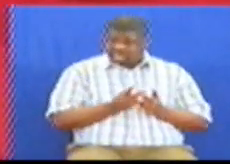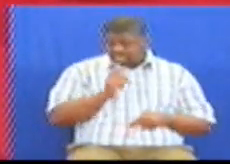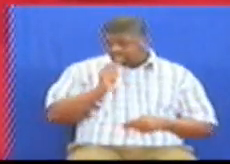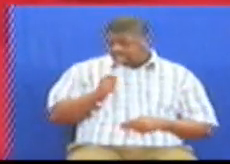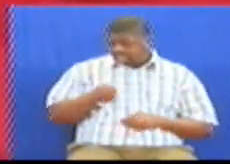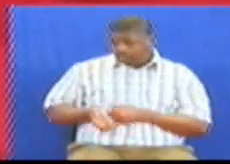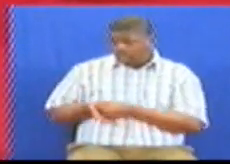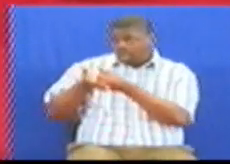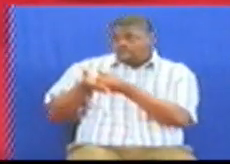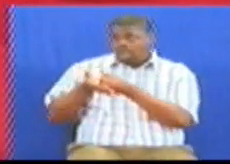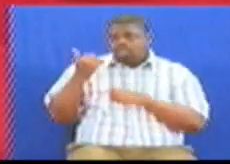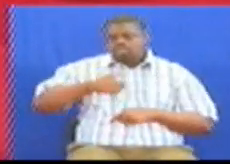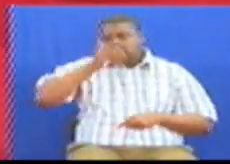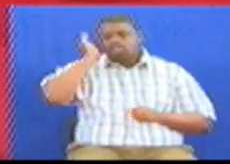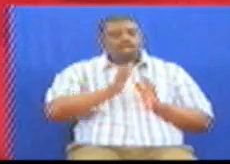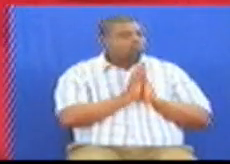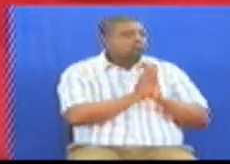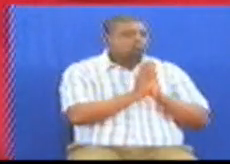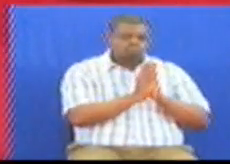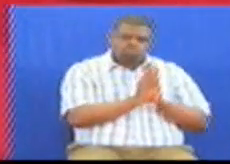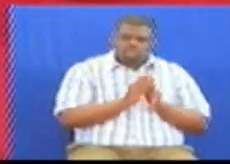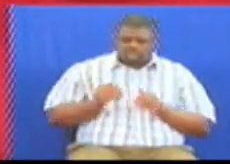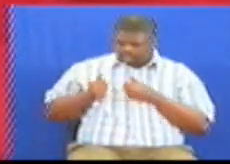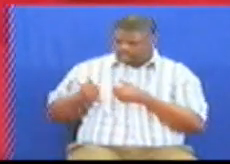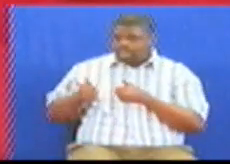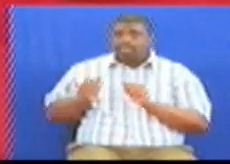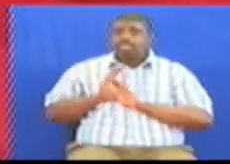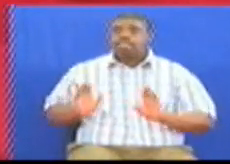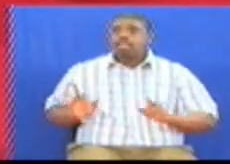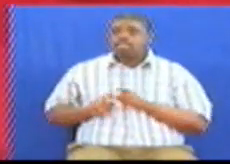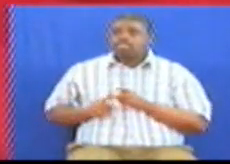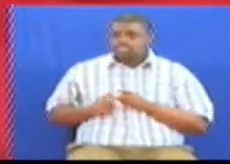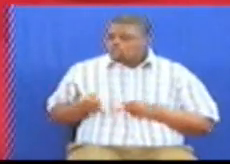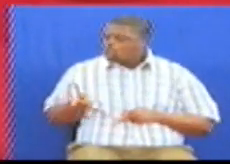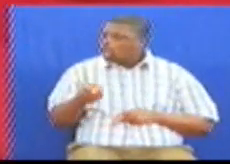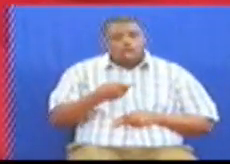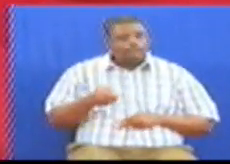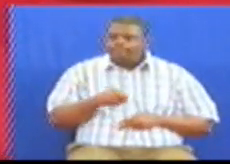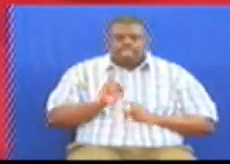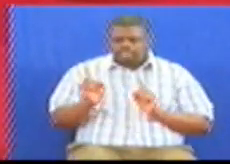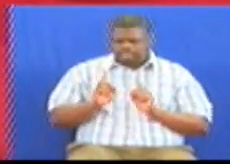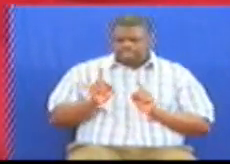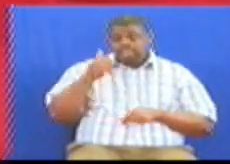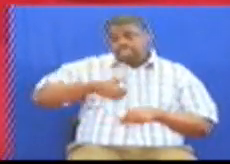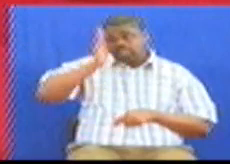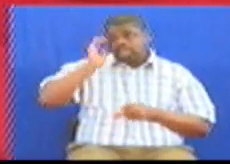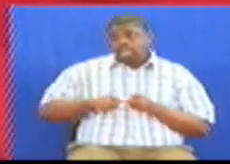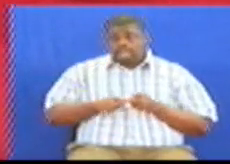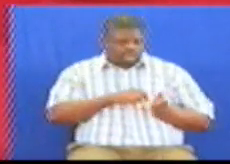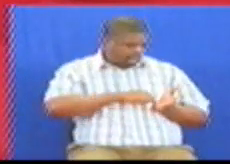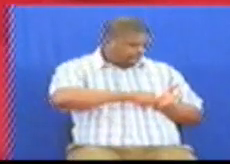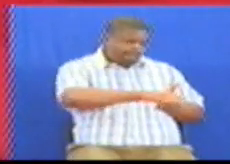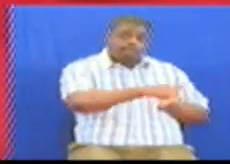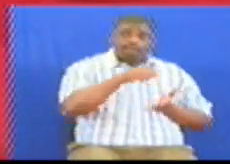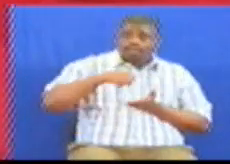katika mradi wa DMDP. Serikali ilituahidi kwamba tusikope, badala yake serikali italipa